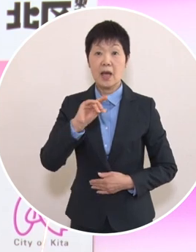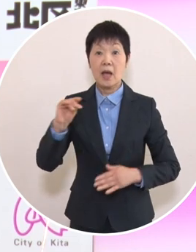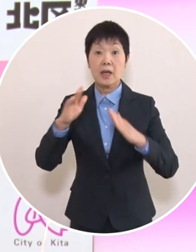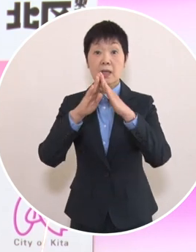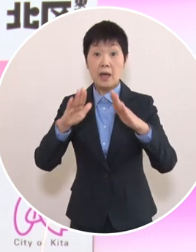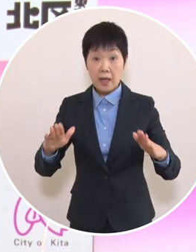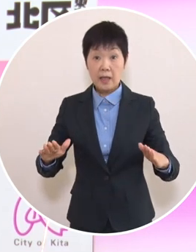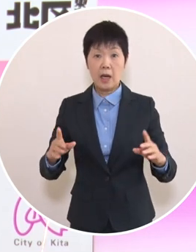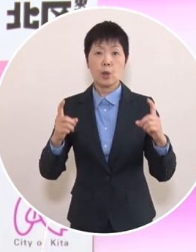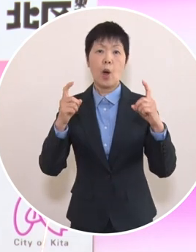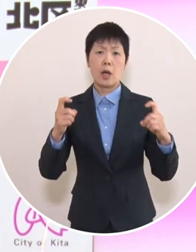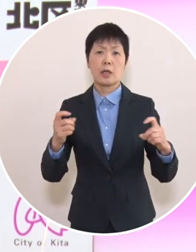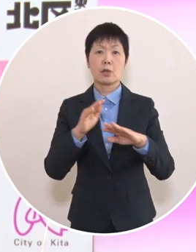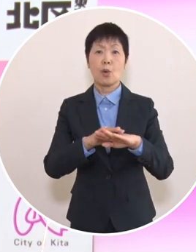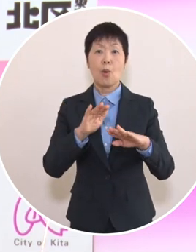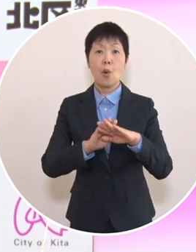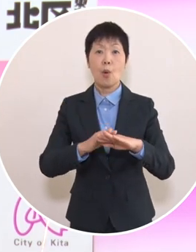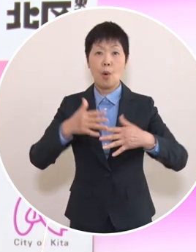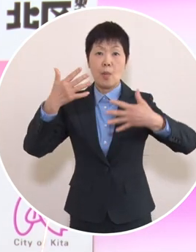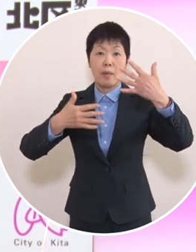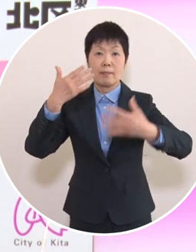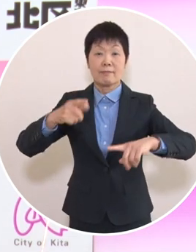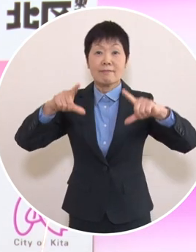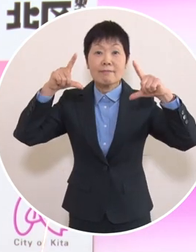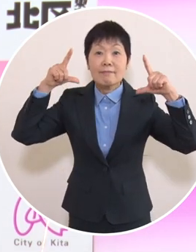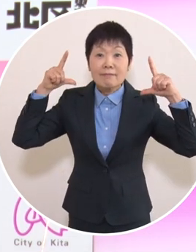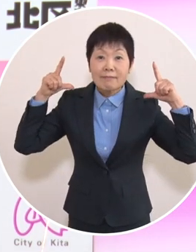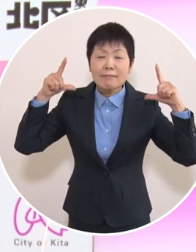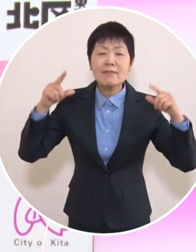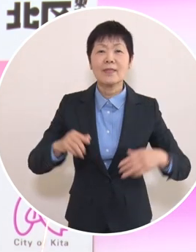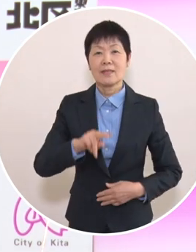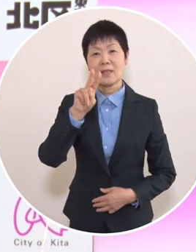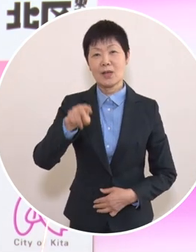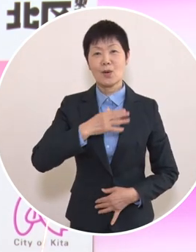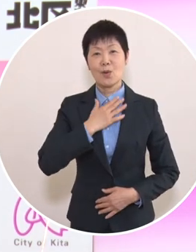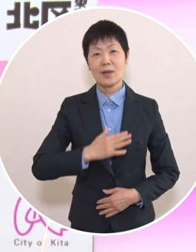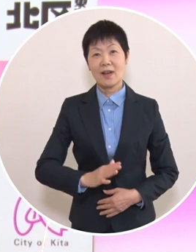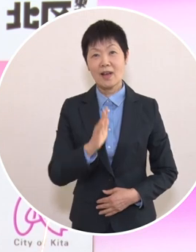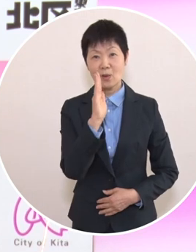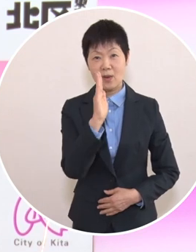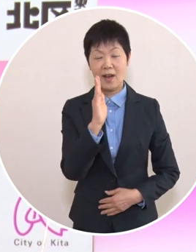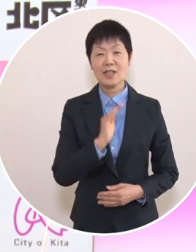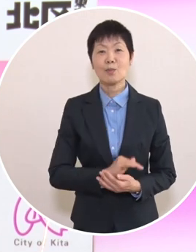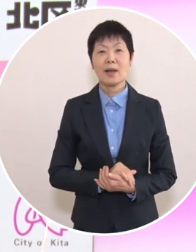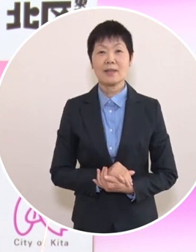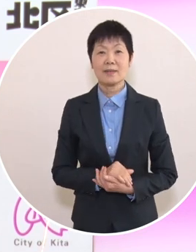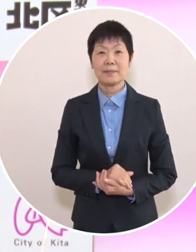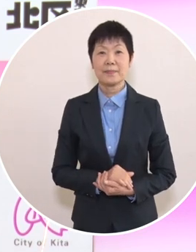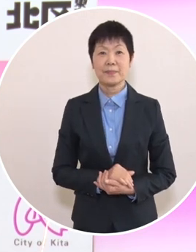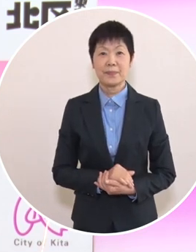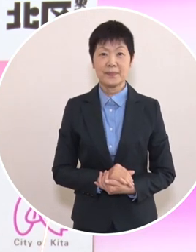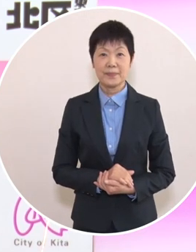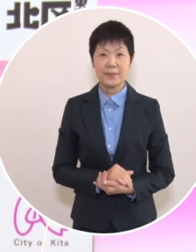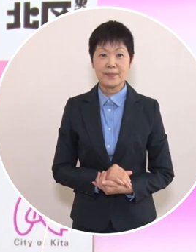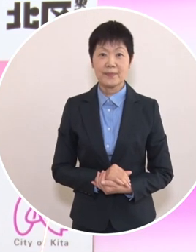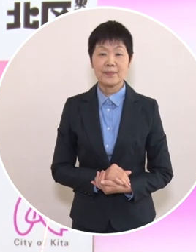からの挨拶もこのように画面越しとなりましたことを何卒お許しください